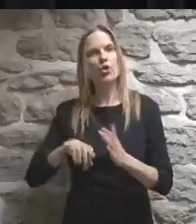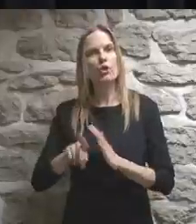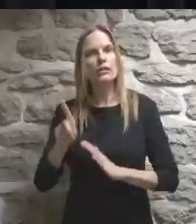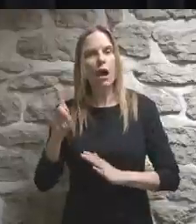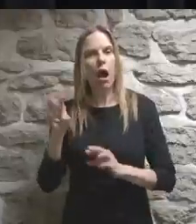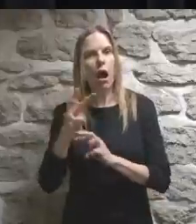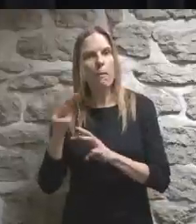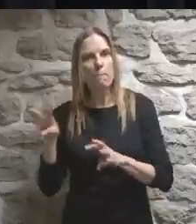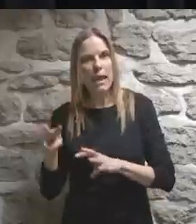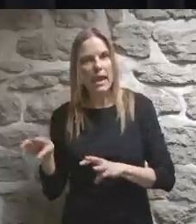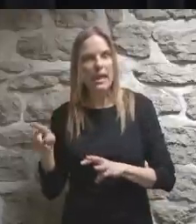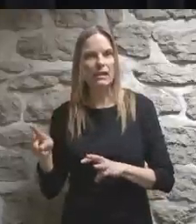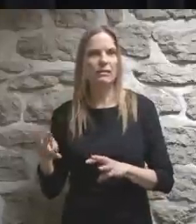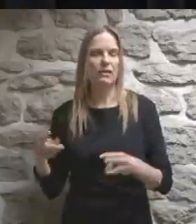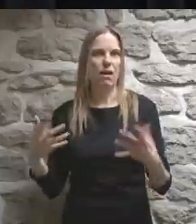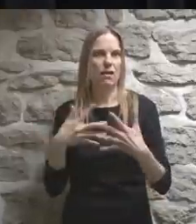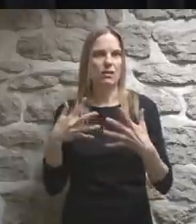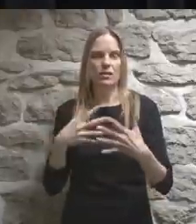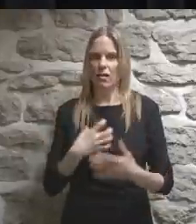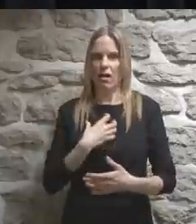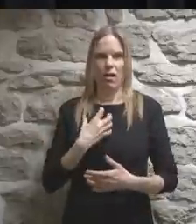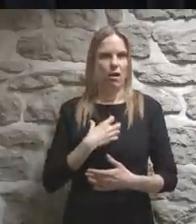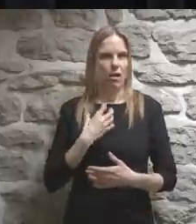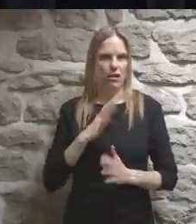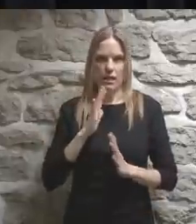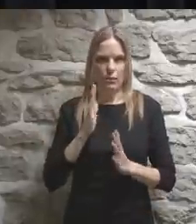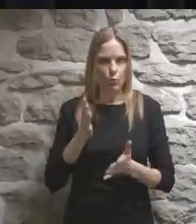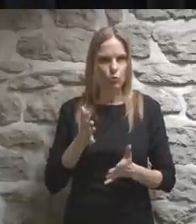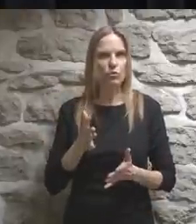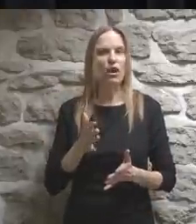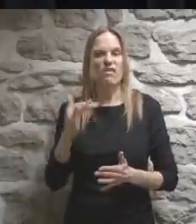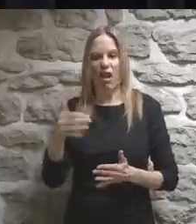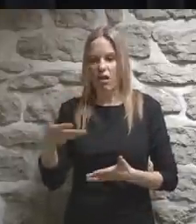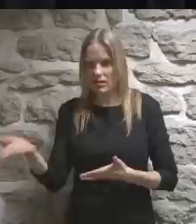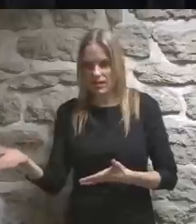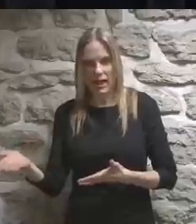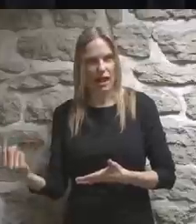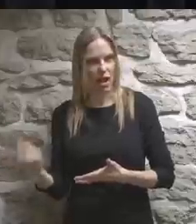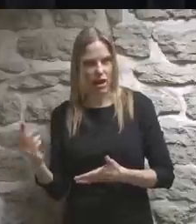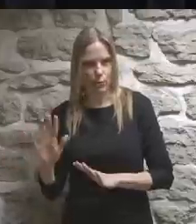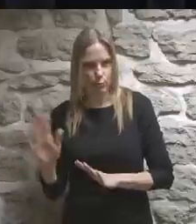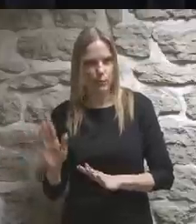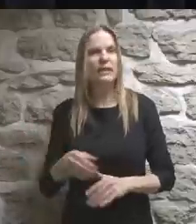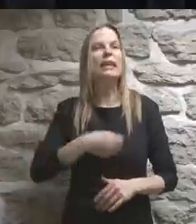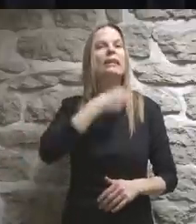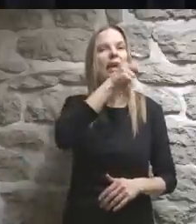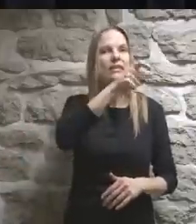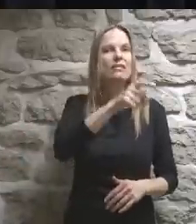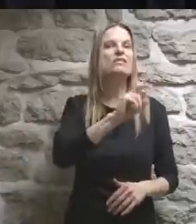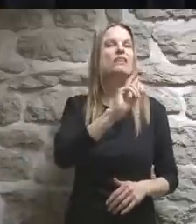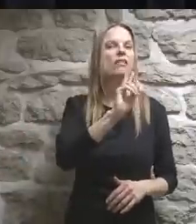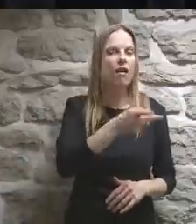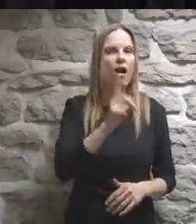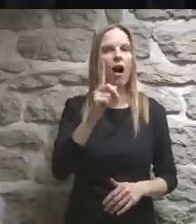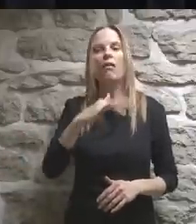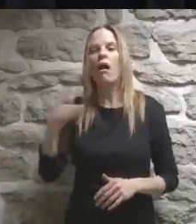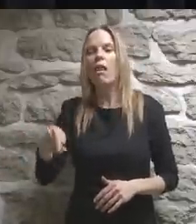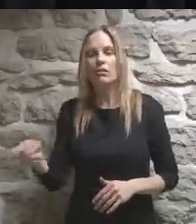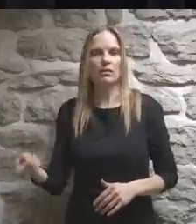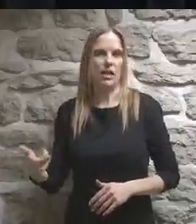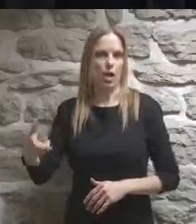sotsiaalmeediat, sõda on hirmutav mitte ainult lastele, vaid ka täiskasvanutele, ka lastele eriti. Ja